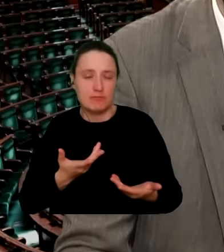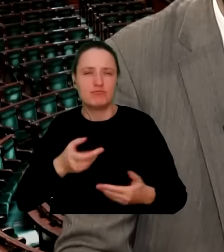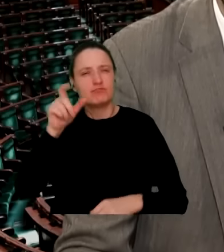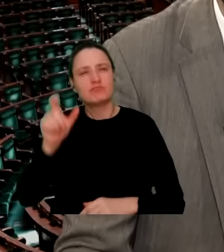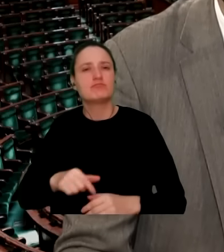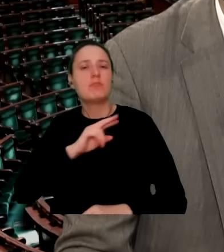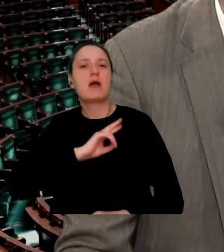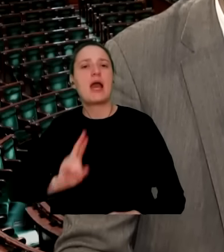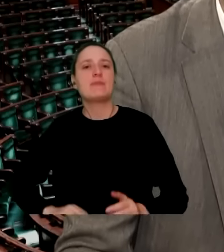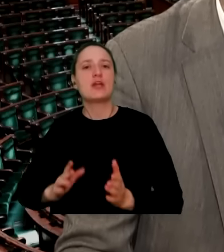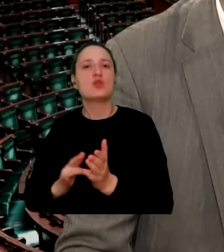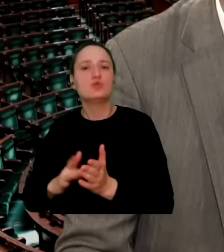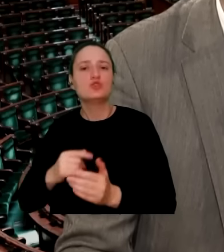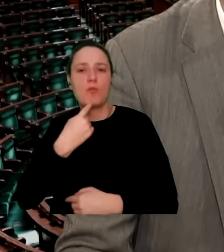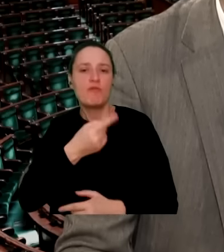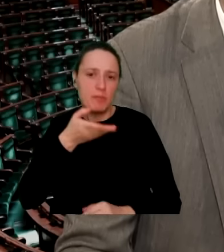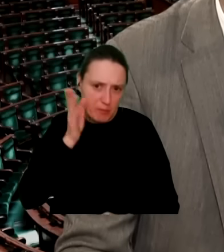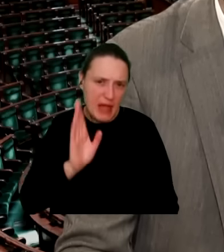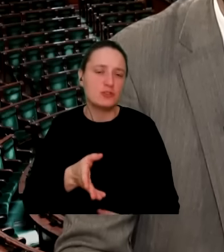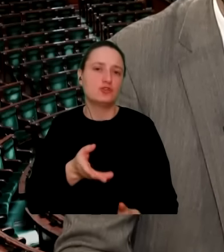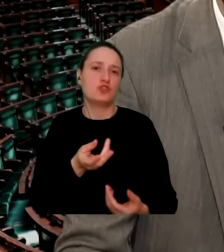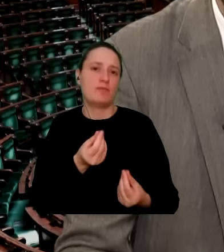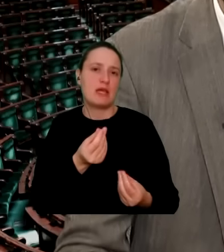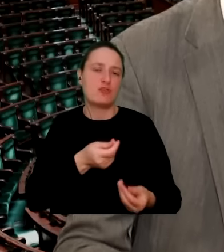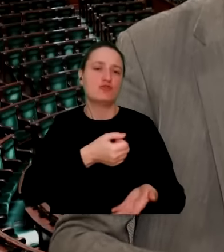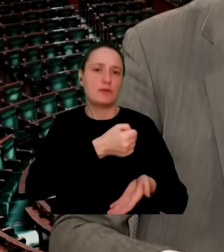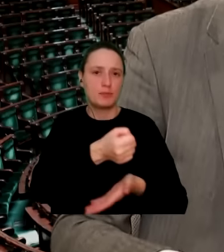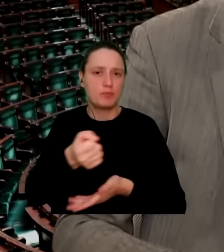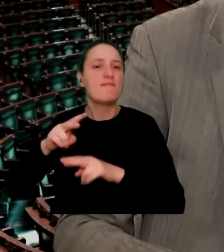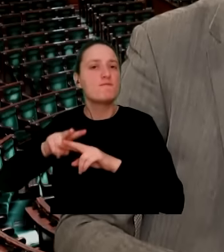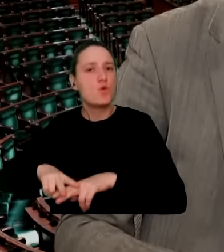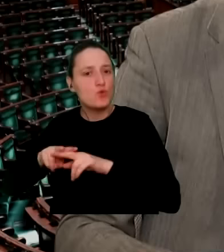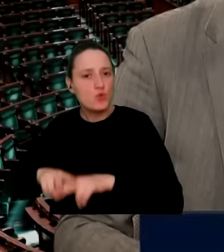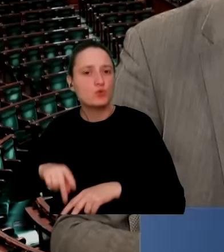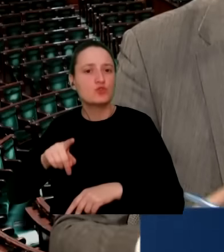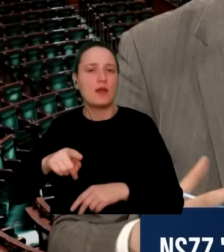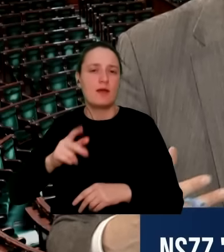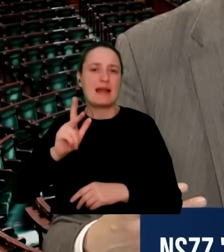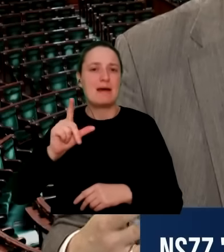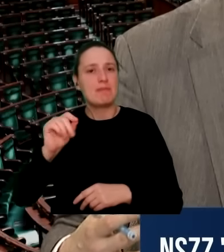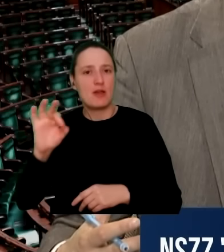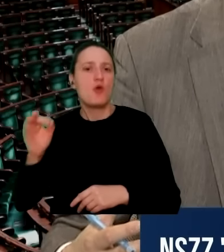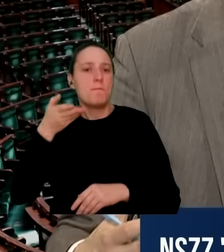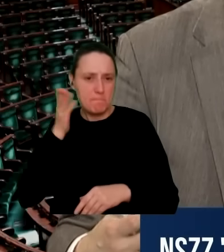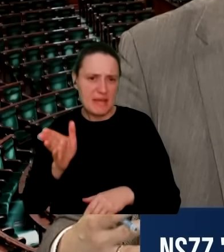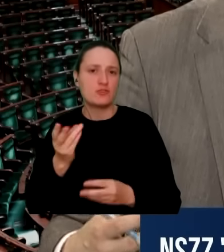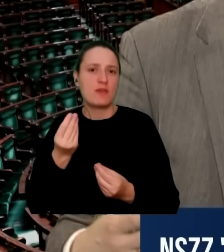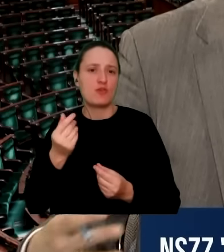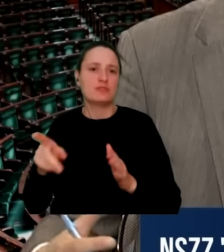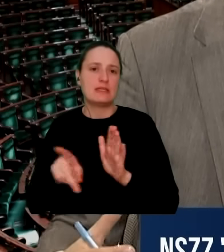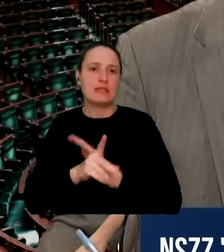dniach ruszą wypłaty środków dla rolników z funduszy na Krajowy Plan Odbudowy. Nie bardzo wiem, w